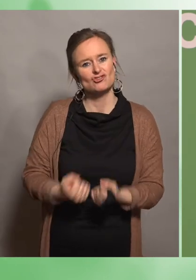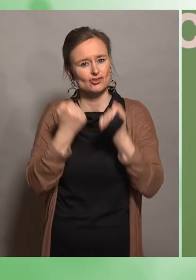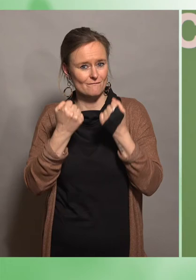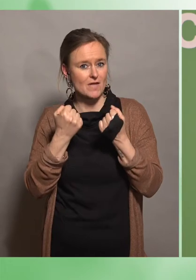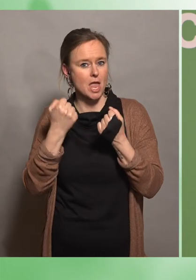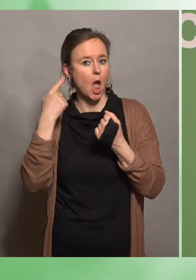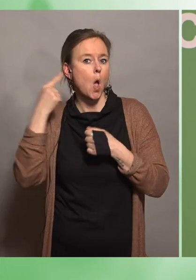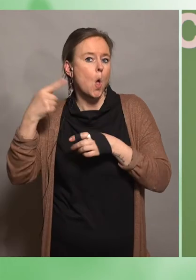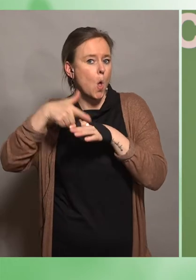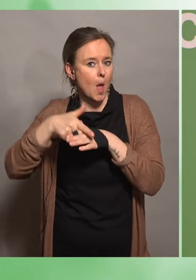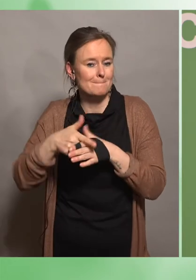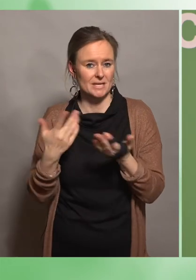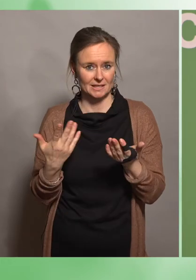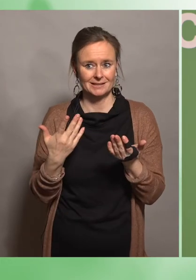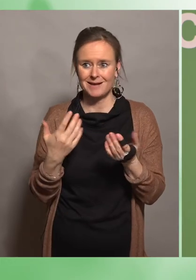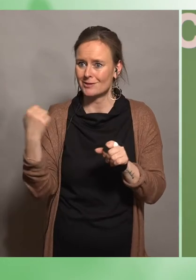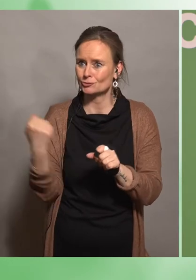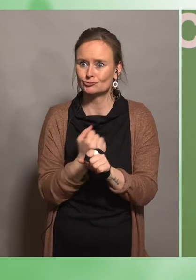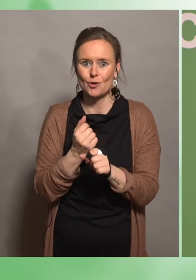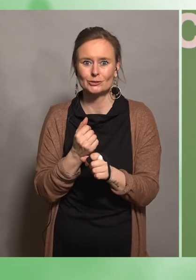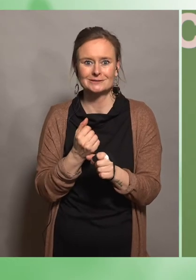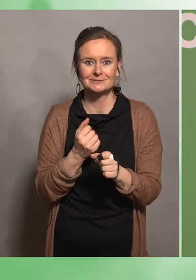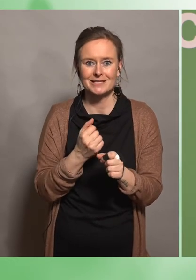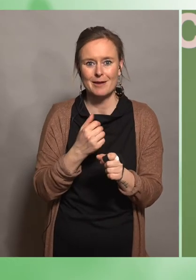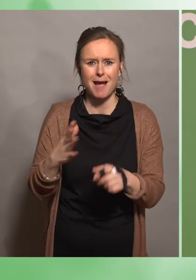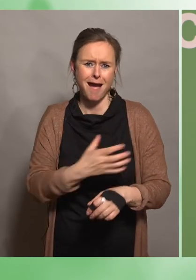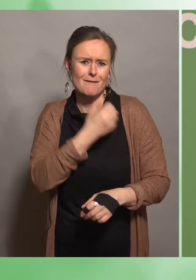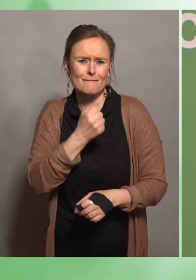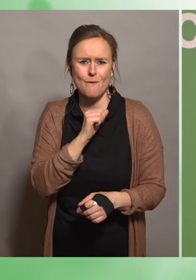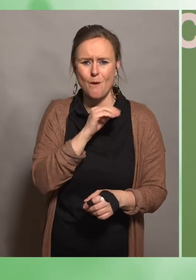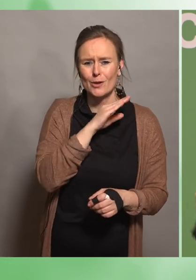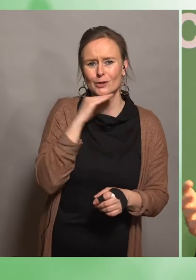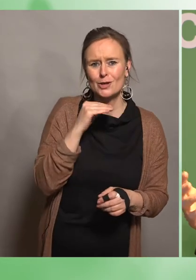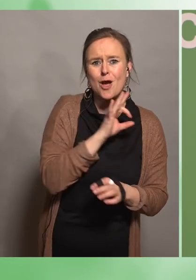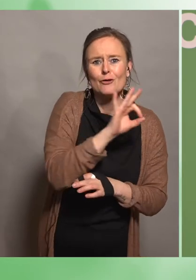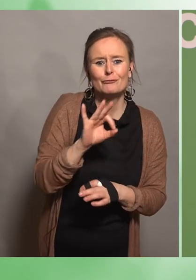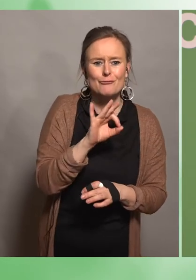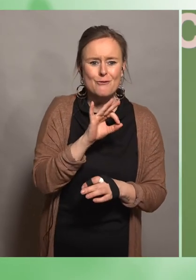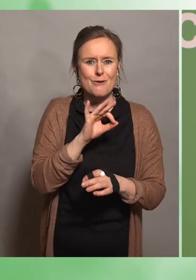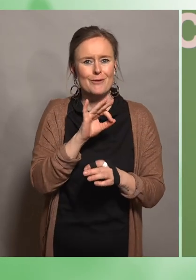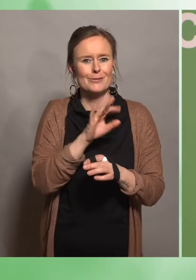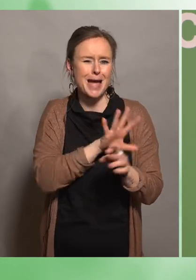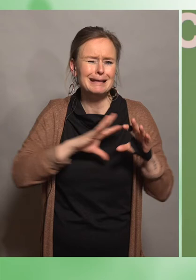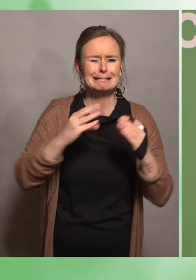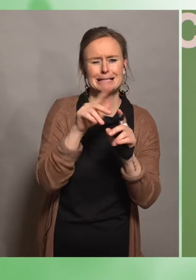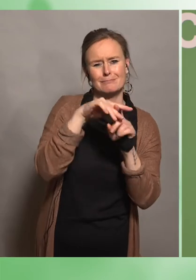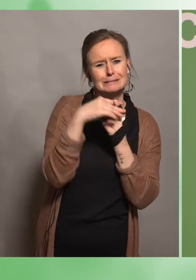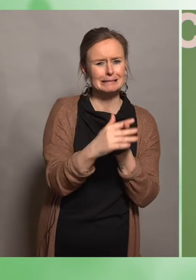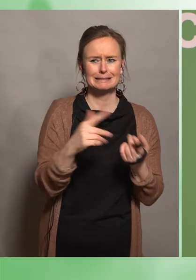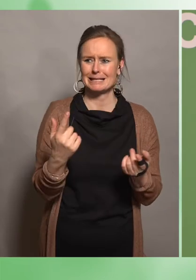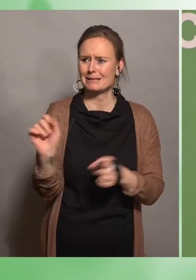soll ich sagen, eine Bereicherung fürs ganze Team. Erstens, weil man mit ihm mitlernt, zweitens, weil er toller Mensch ist und